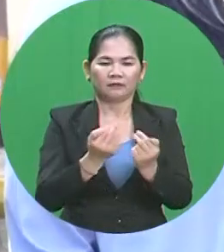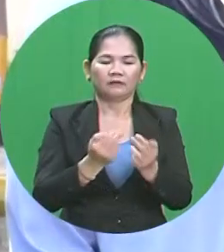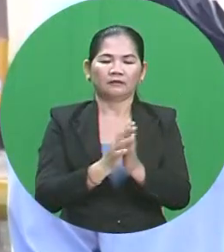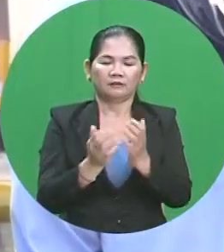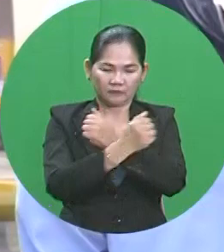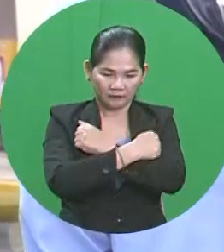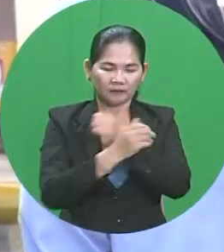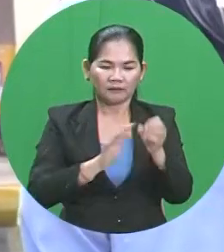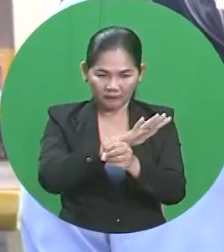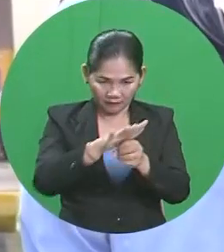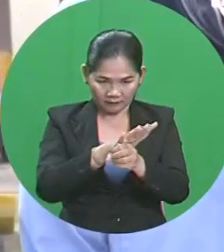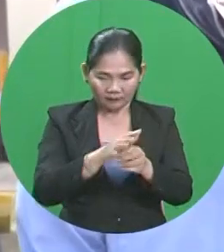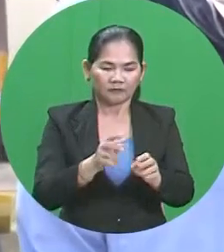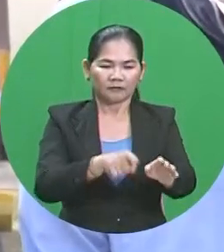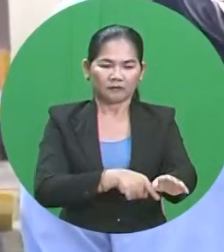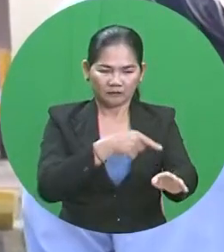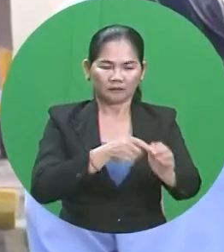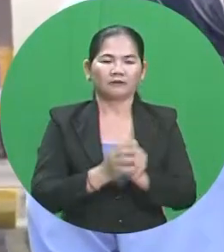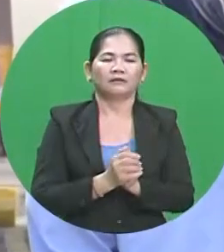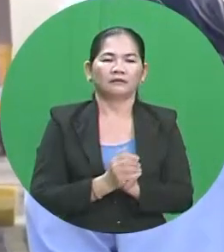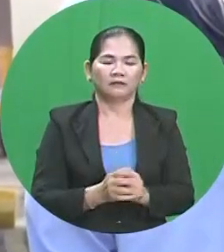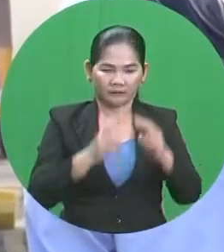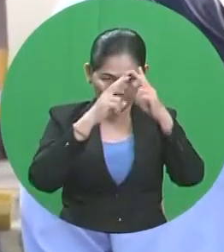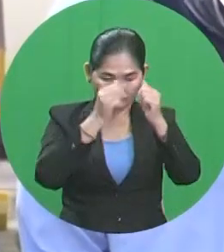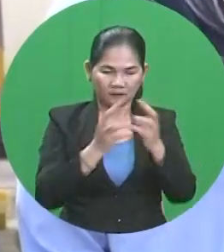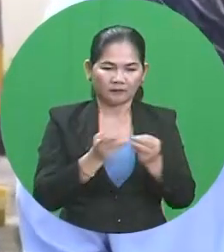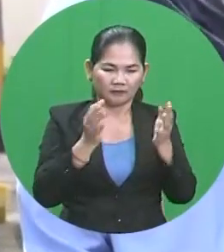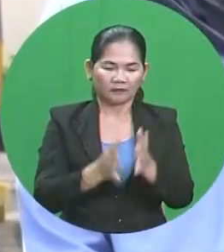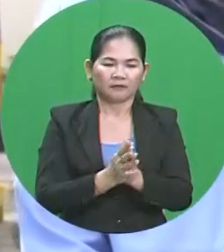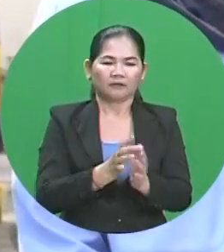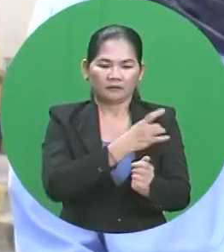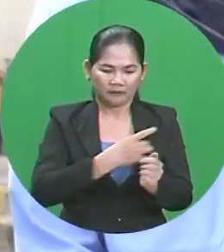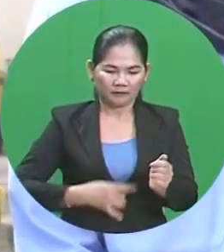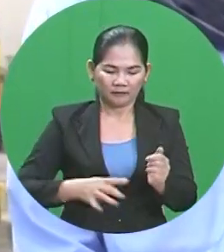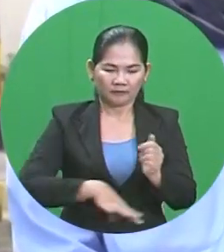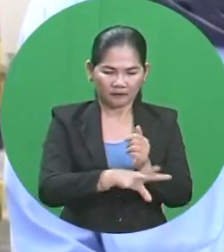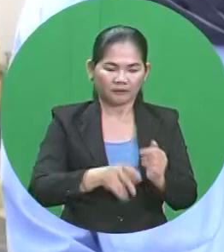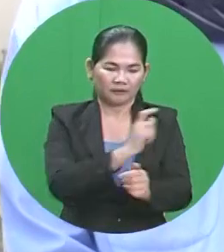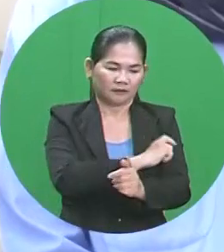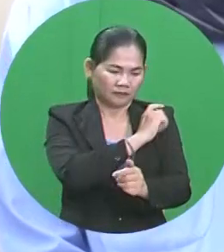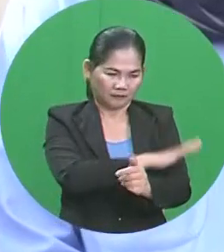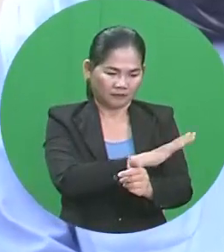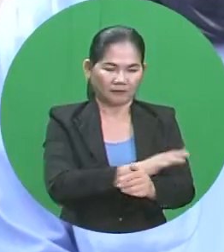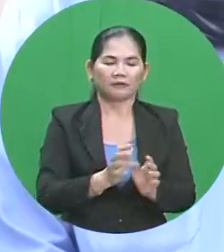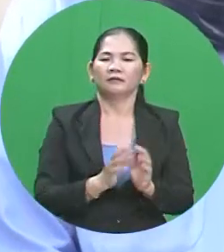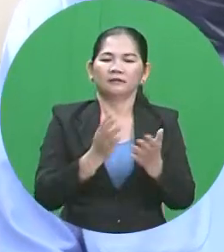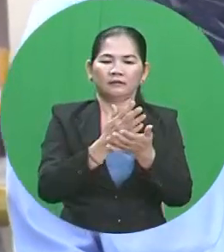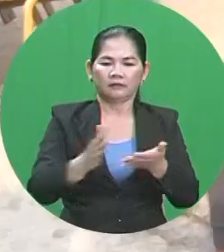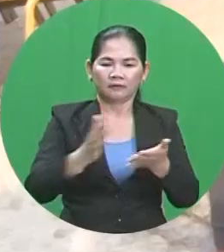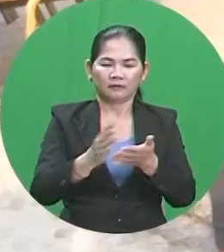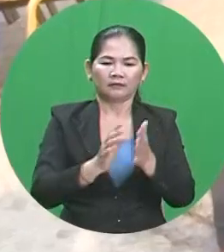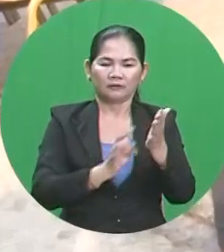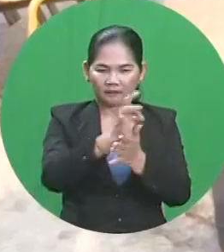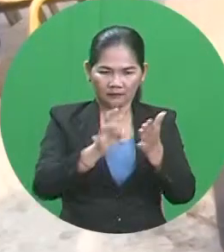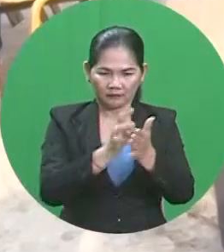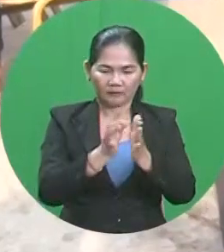ស្រឡាញ់ពេញចិត្តឲ្យបានគង់វង្សលើពីនេះសម្ដេចតេជោនាយករដ្ឋមន្ត្រីមិនបានរើសអើងឬបែងចែកចំពោះប្រជាពល